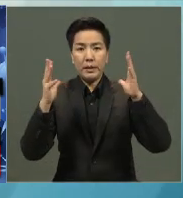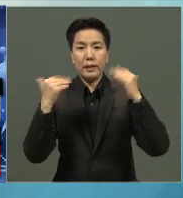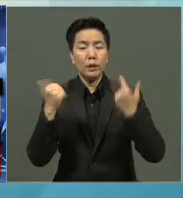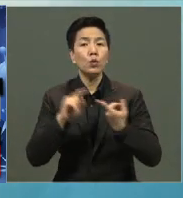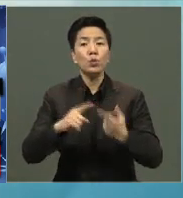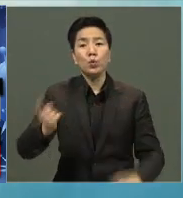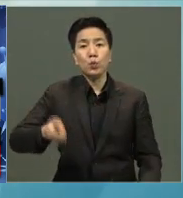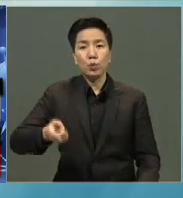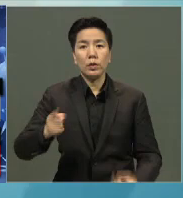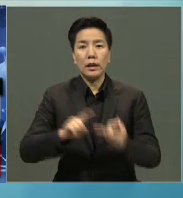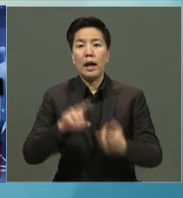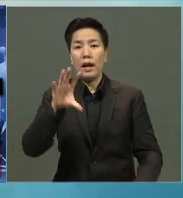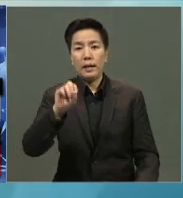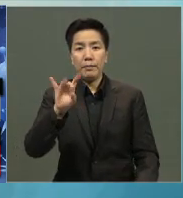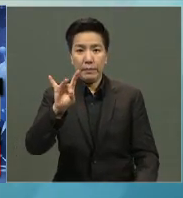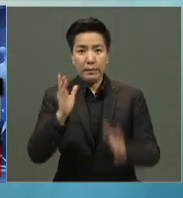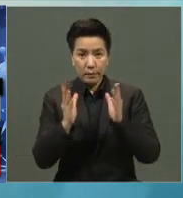รายแล้วก็ไม่มีผู้เสียชีวิตเพิ่มนะครับยังอยู่ที่58